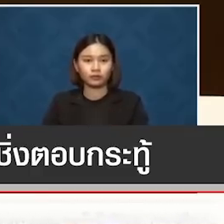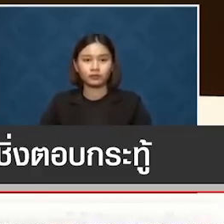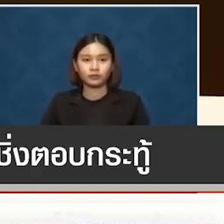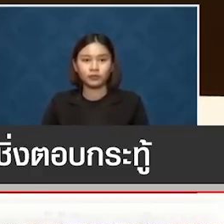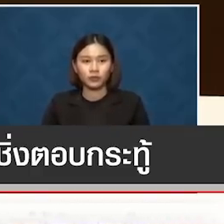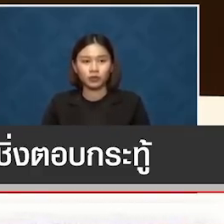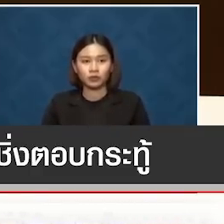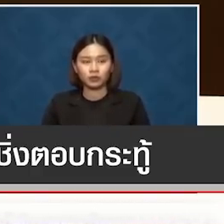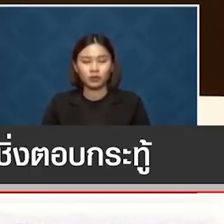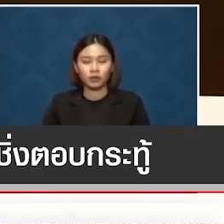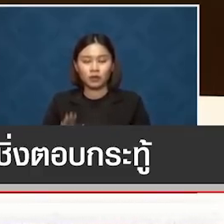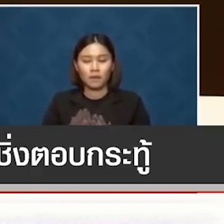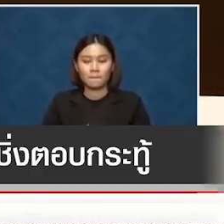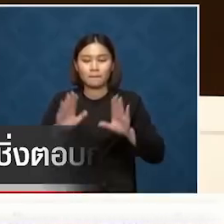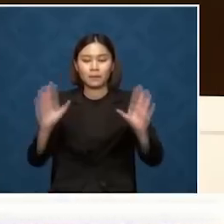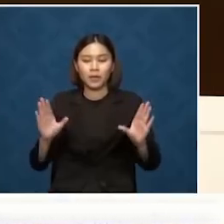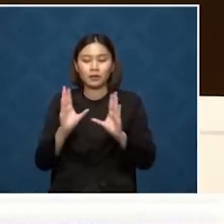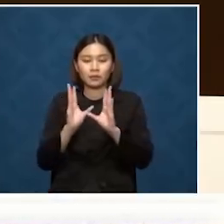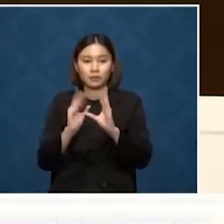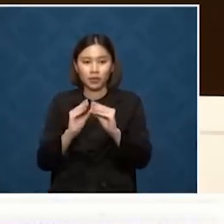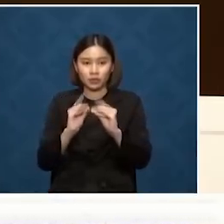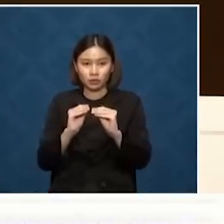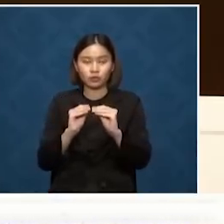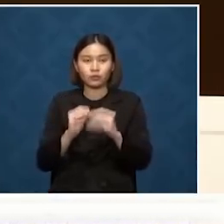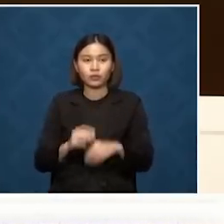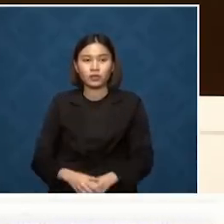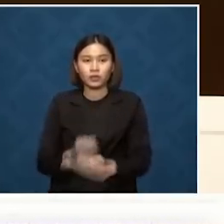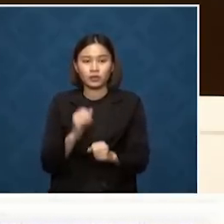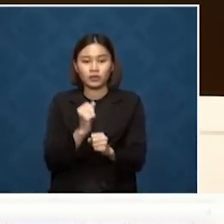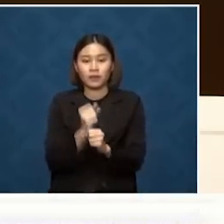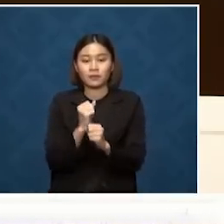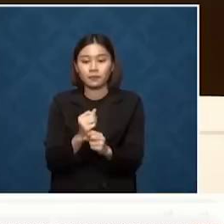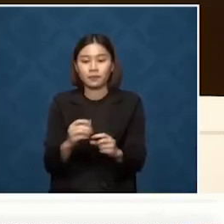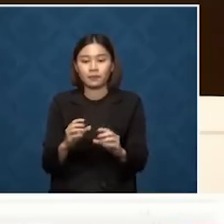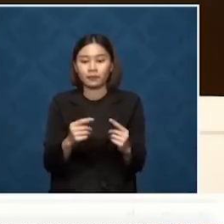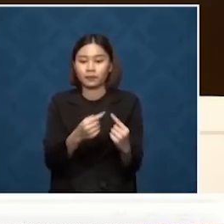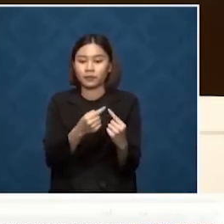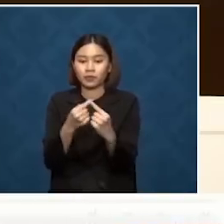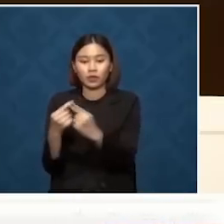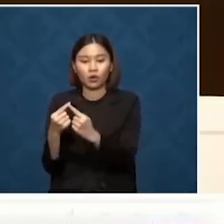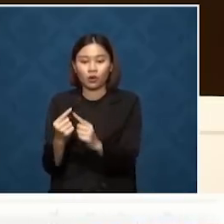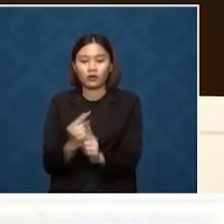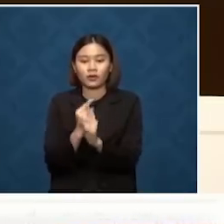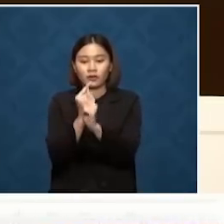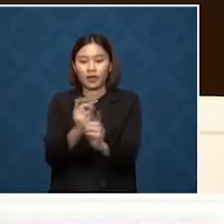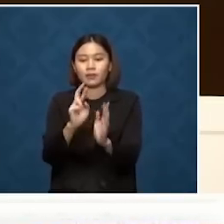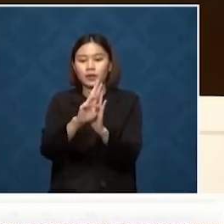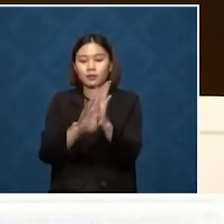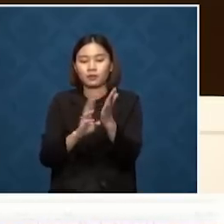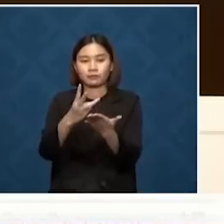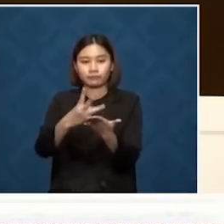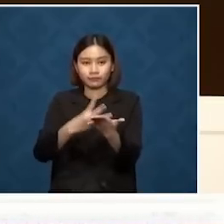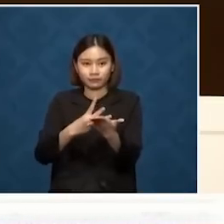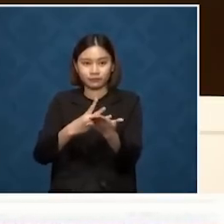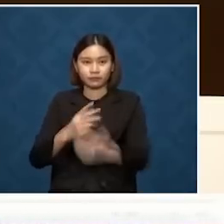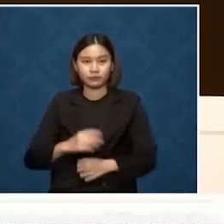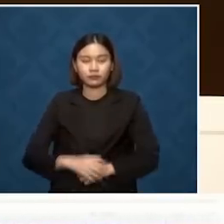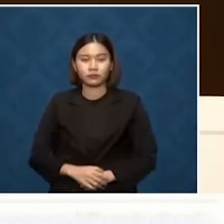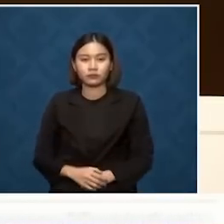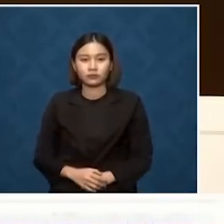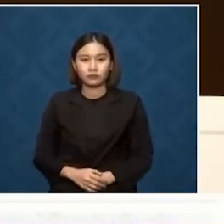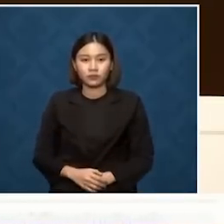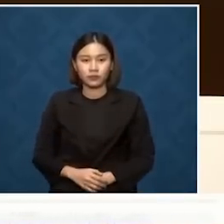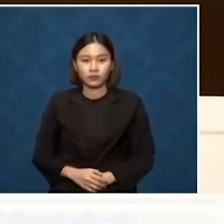ทีนี้พอคุณวันเนี่ยคุณวันมูฮัมหมัดนอมัธาแจงแบบนี้ท่านประธานแจงแบบนี้เนี่ยคุณวิโรจน์ก็ยังไม่หยุดนะก็ยังขึ้นมาอีกไปดู